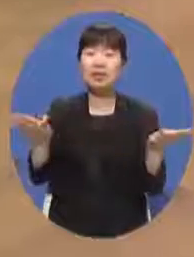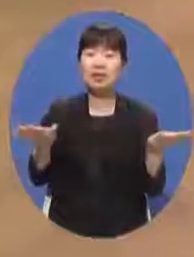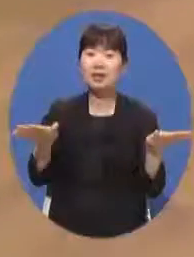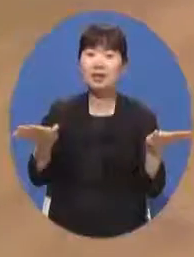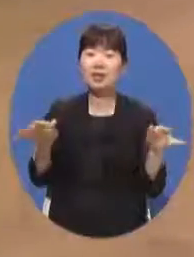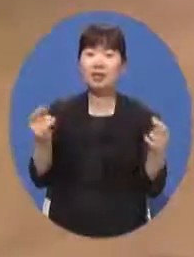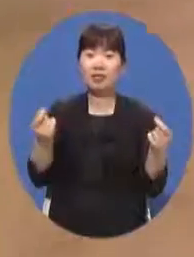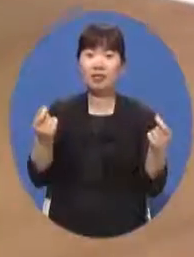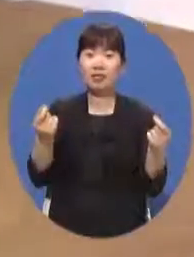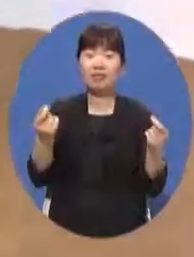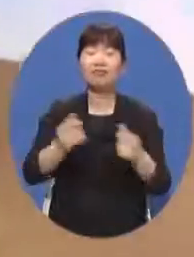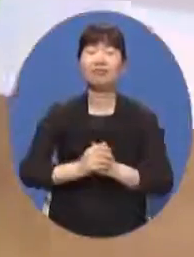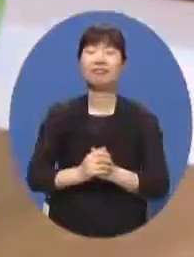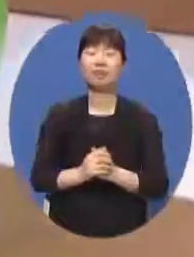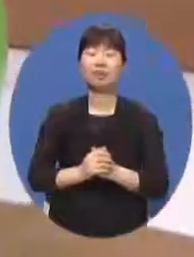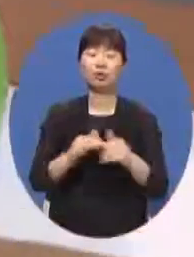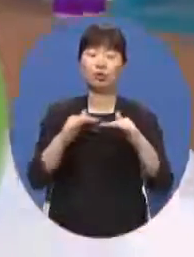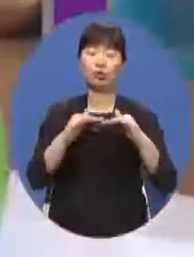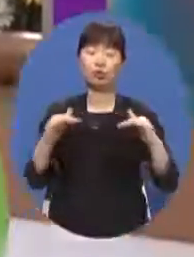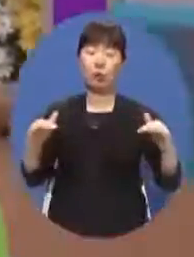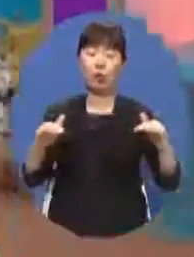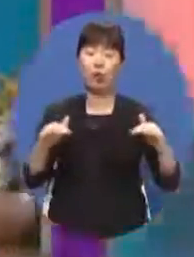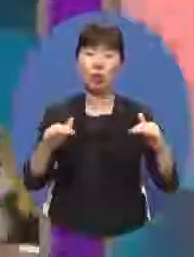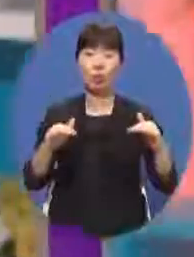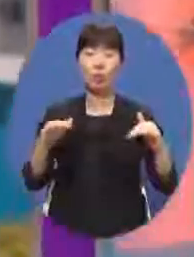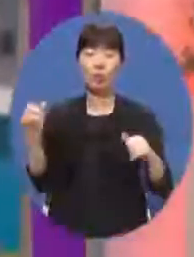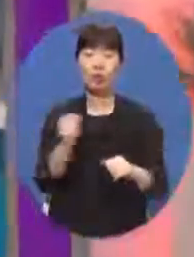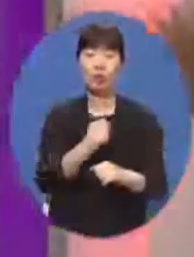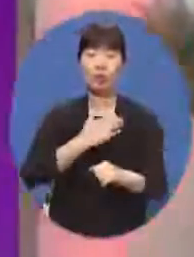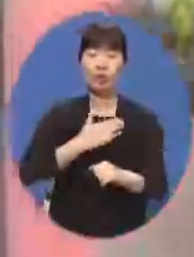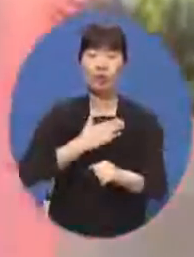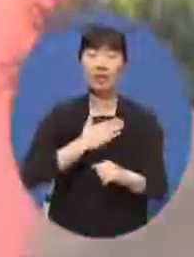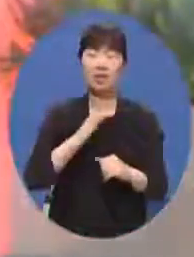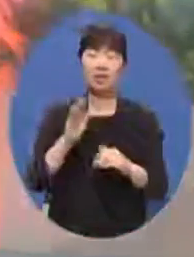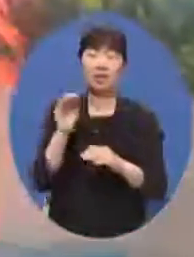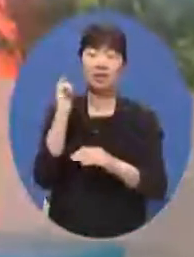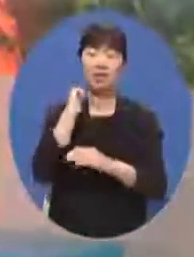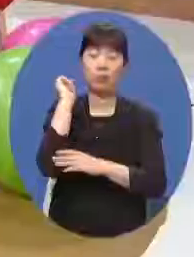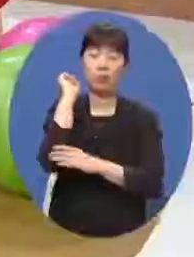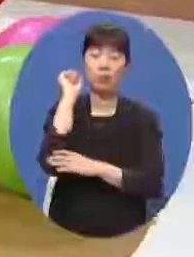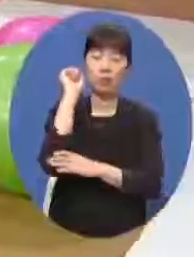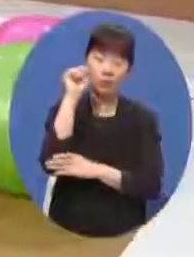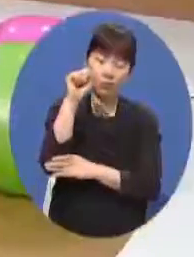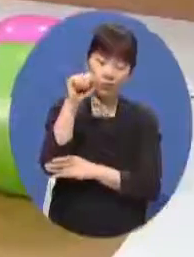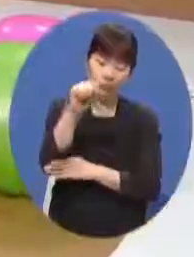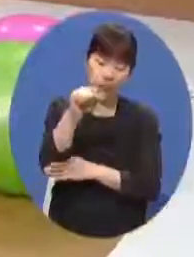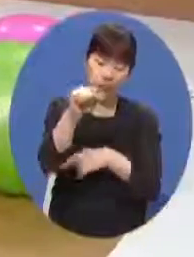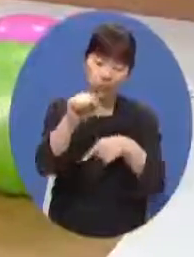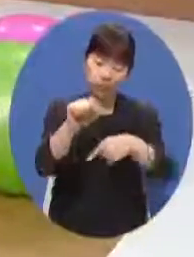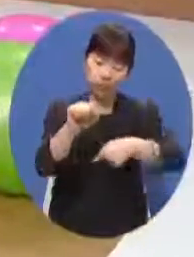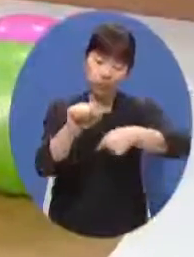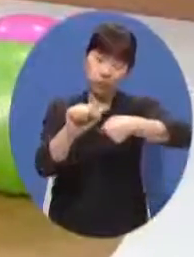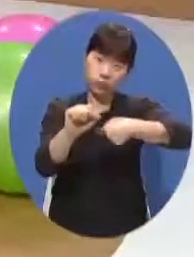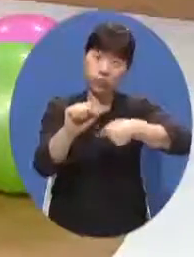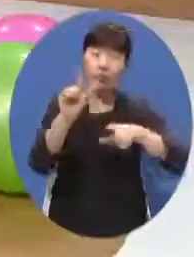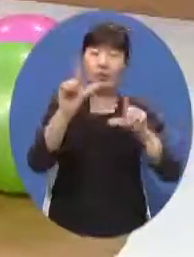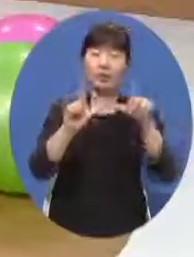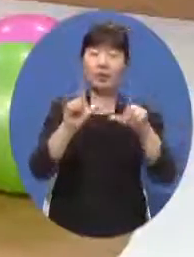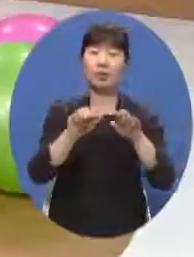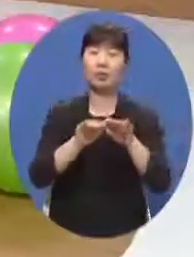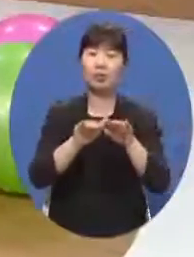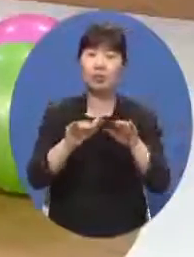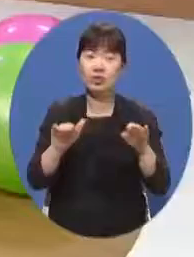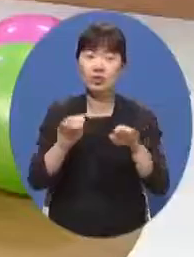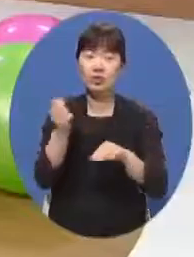날아가듯이 넓게 벌려서 균형을 잡으시는 거예요. 자, 이때 살짝 상체를 숙이면서 다리를 들어 올리고 이 자세에서